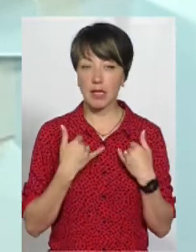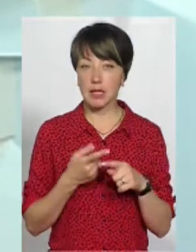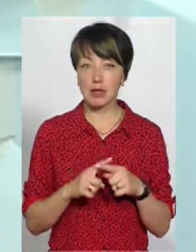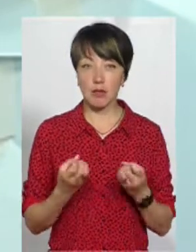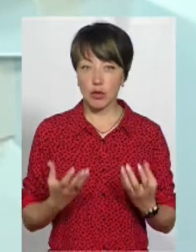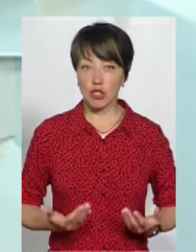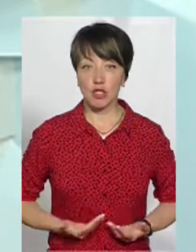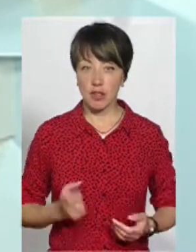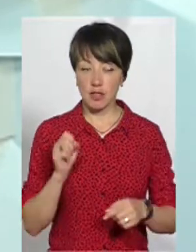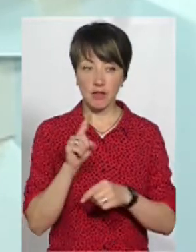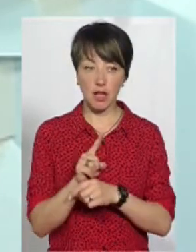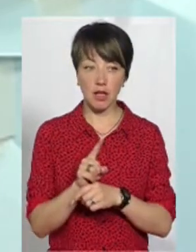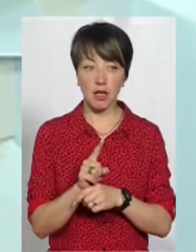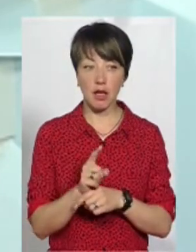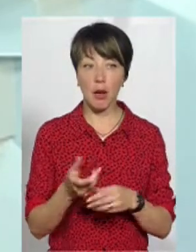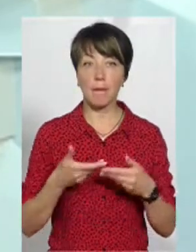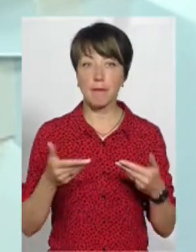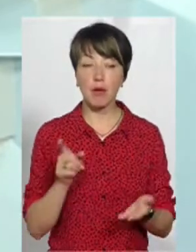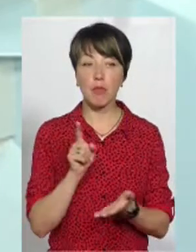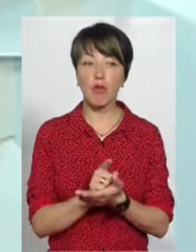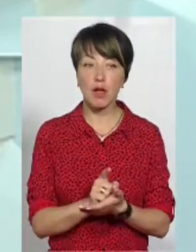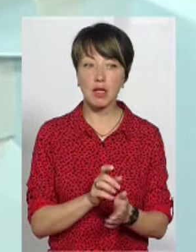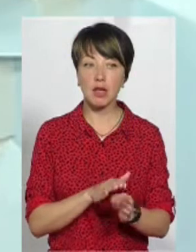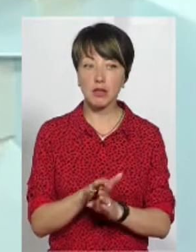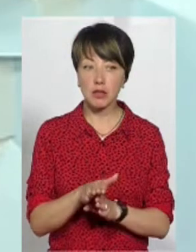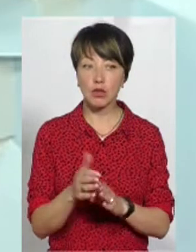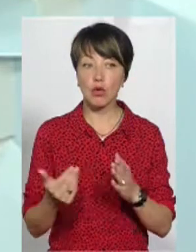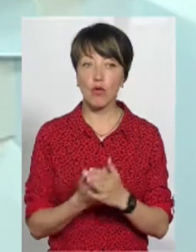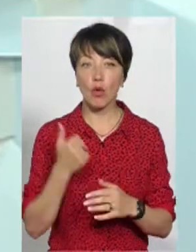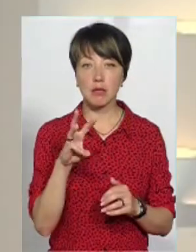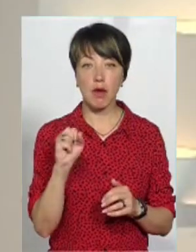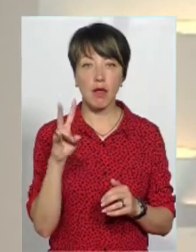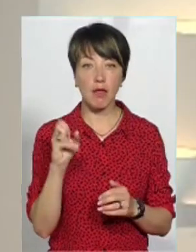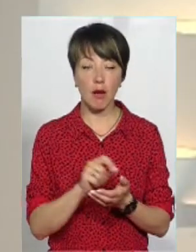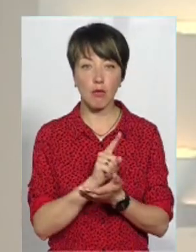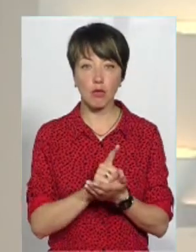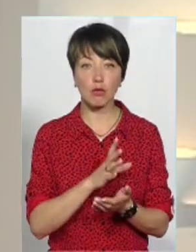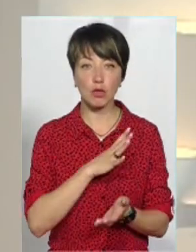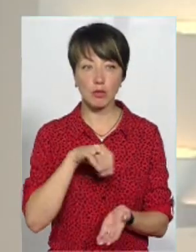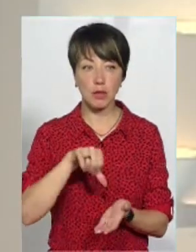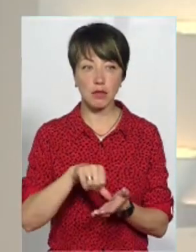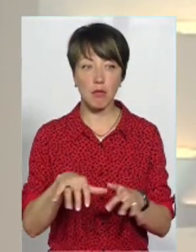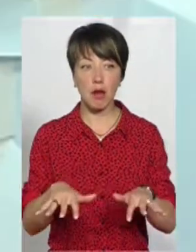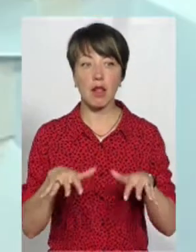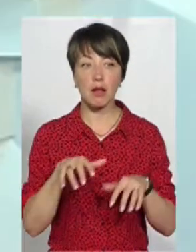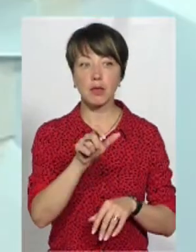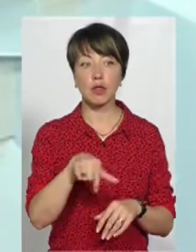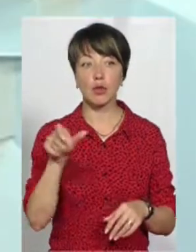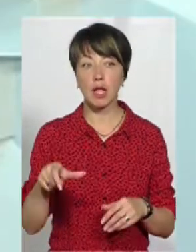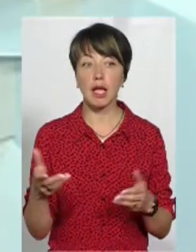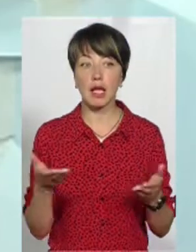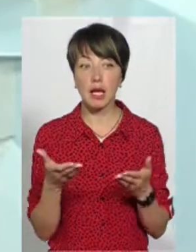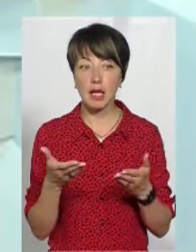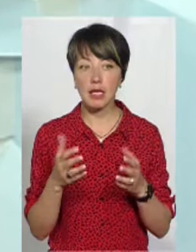просто життєве завдання, тому що ми повинні реалізувати нову українську школу. Мусить бути присутність в парламенті людей,